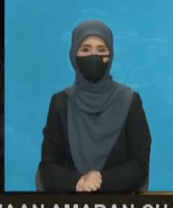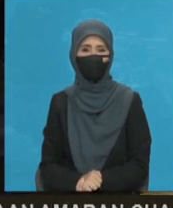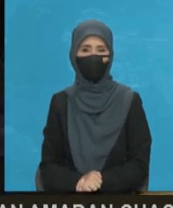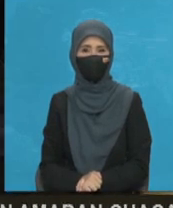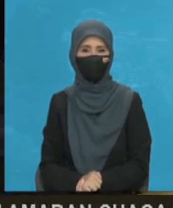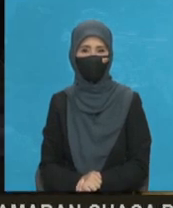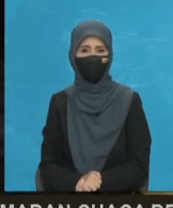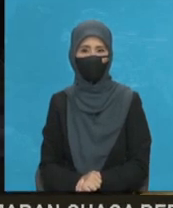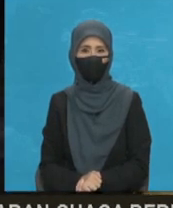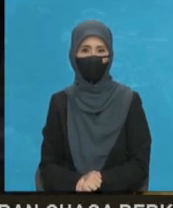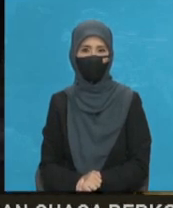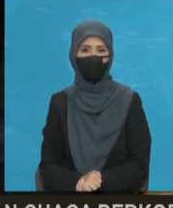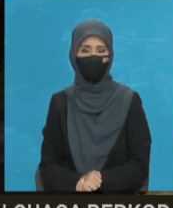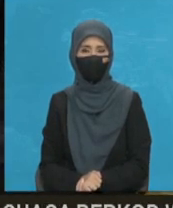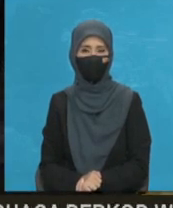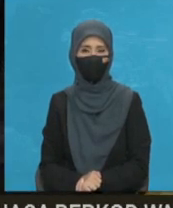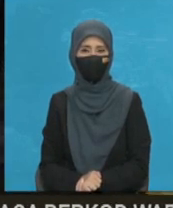Muhammad Yusuf